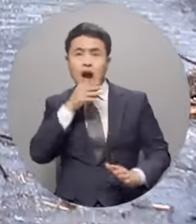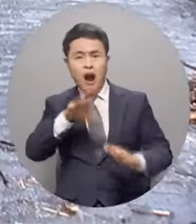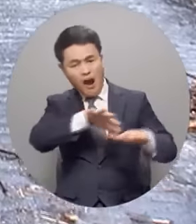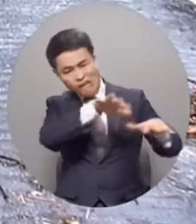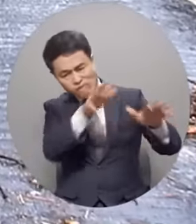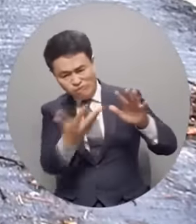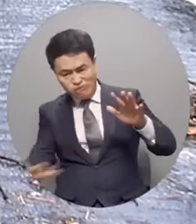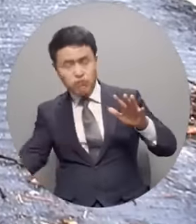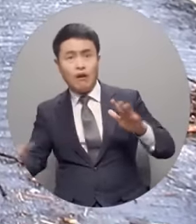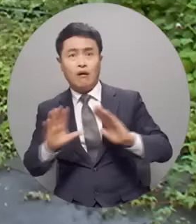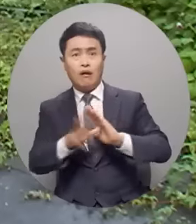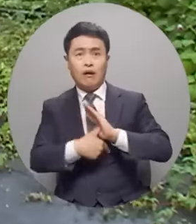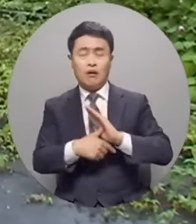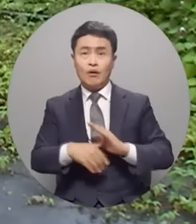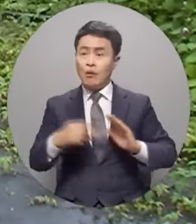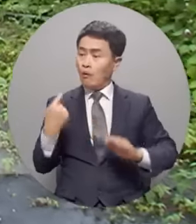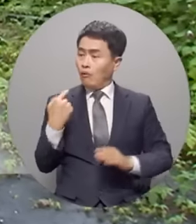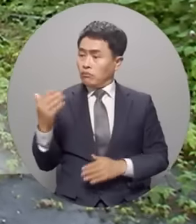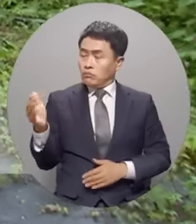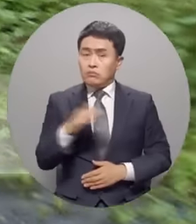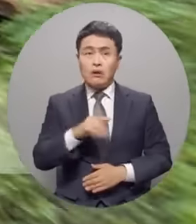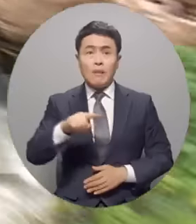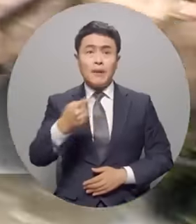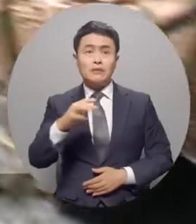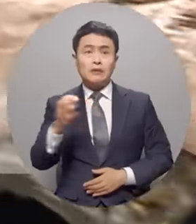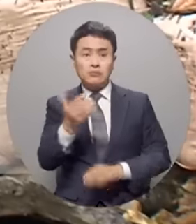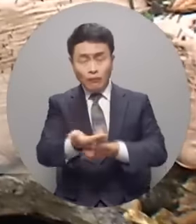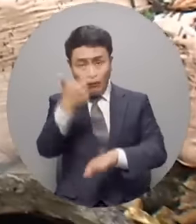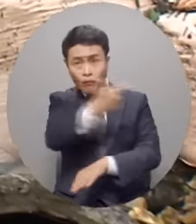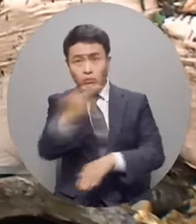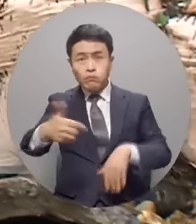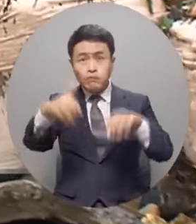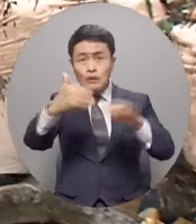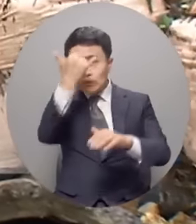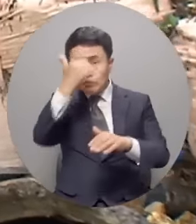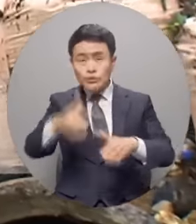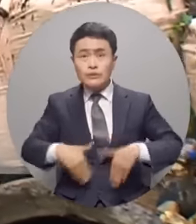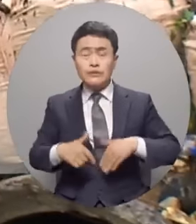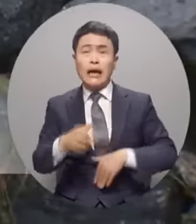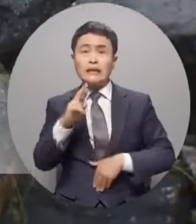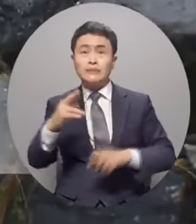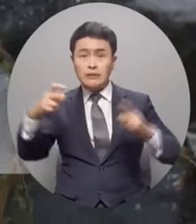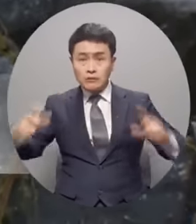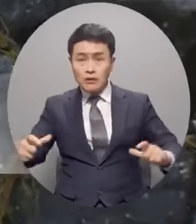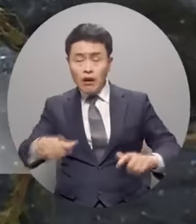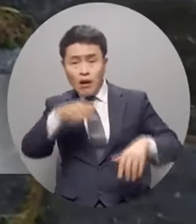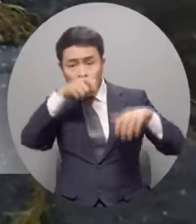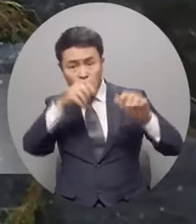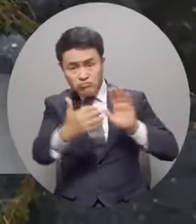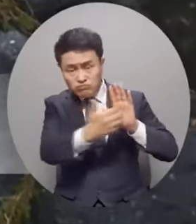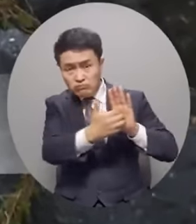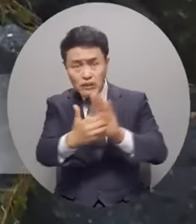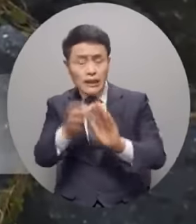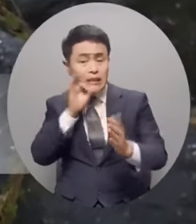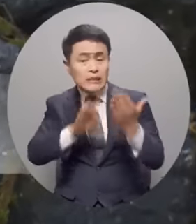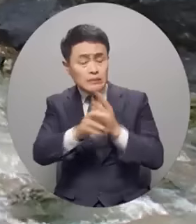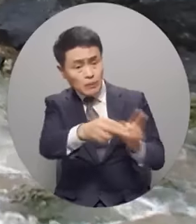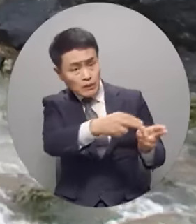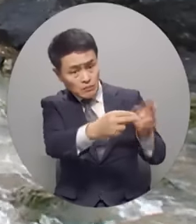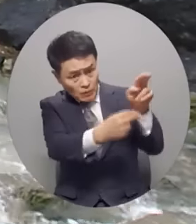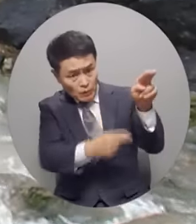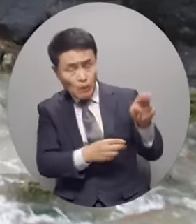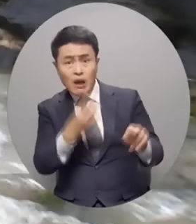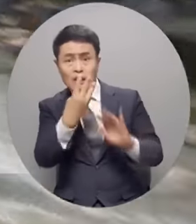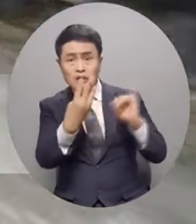어머나! 어제부터 140mm 넘는 비가 내린 충남 금산군에선 물길을 막는 임시교량 3곳이